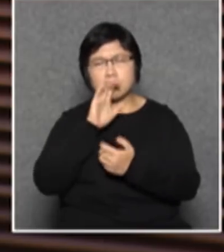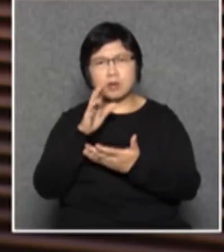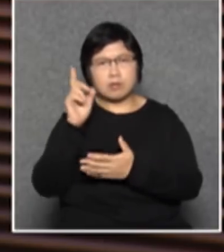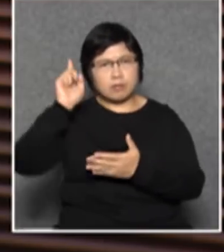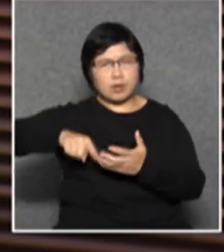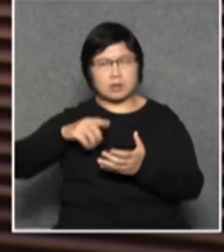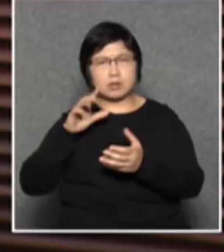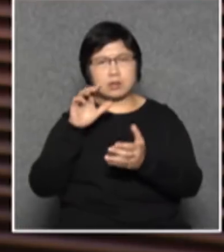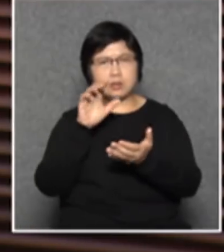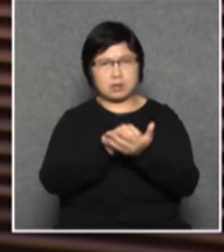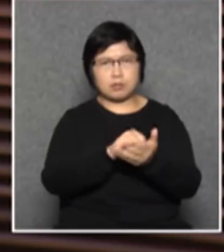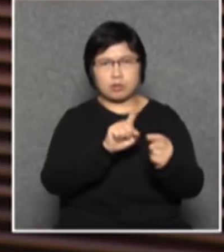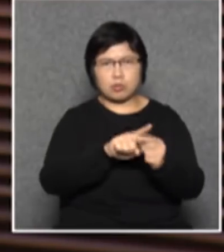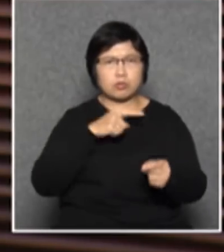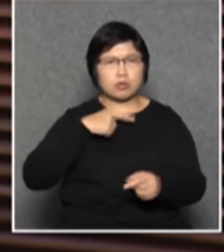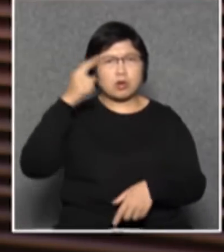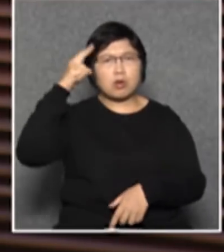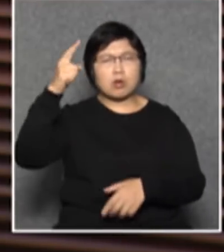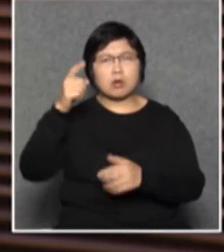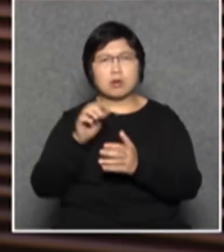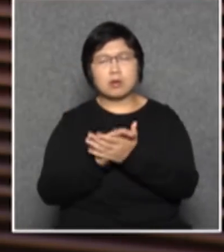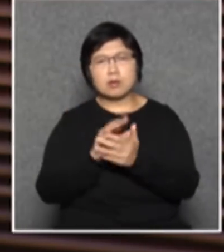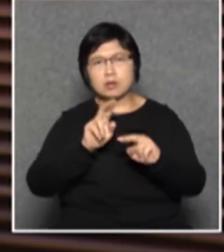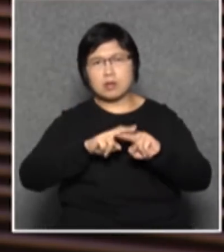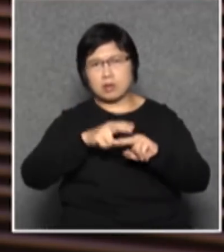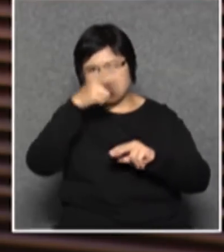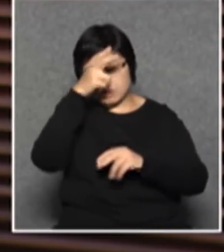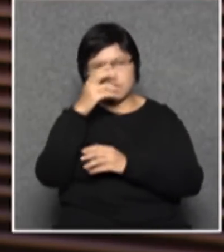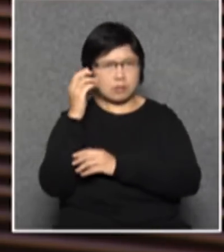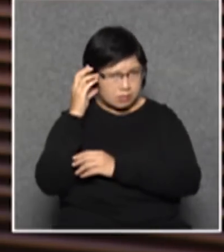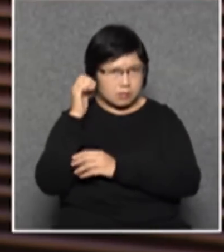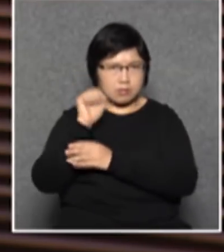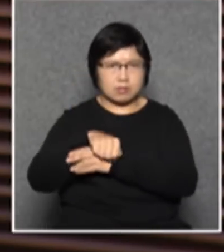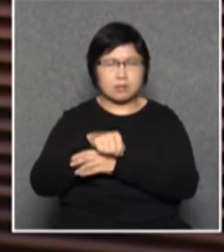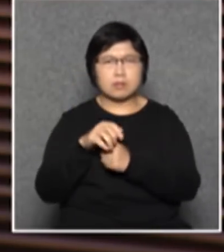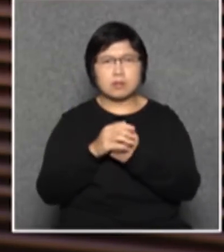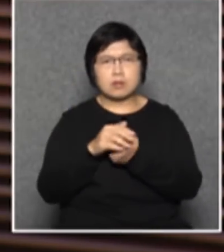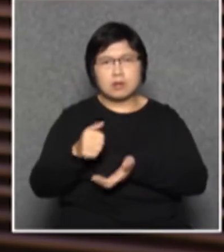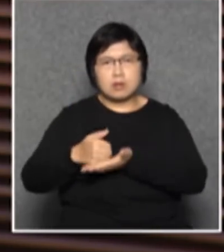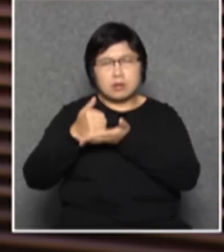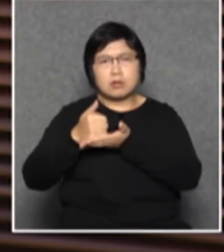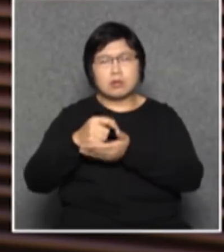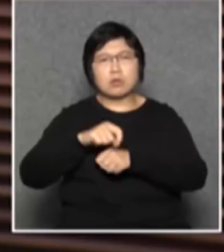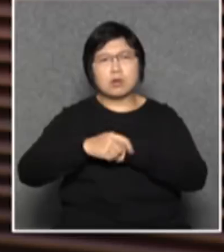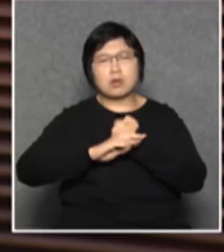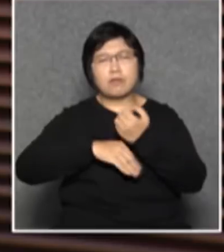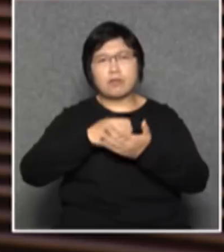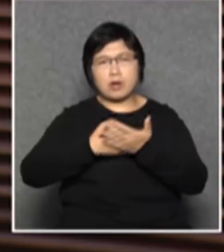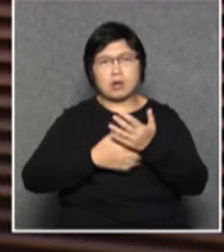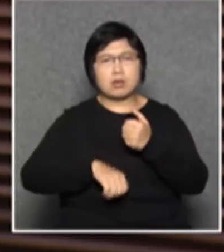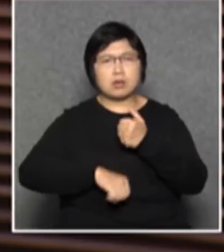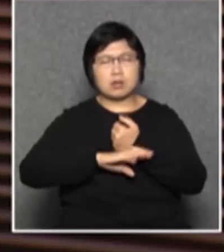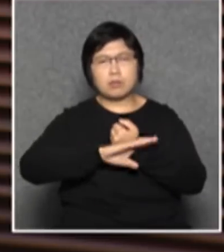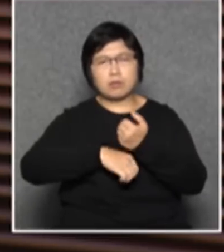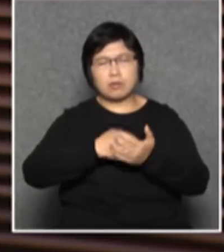中，企圖令到中央政府就範。這種沒有尊重憲法、基本法的抗爭手